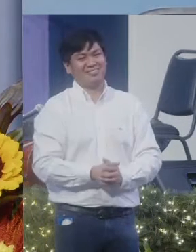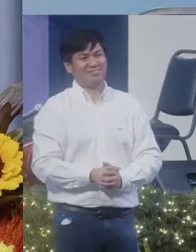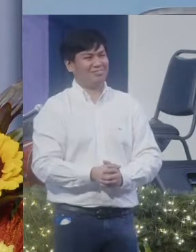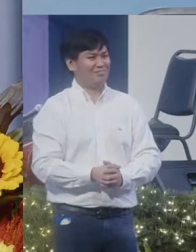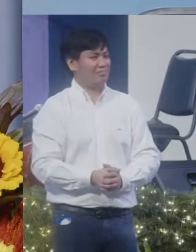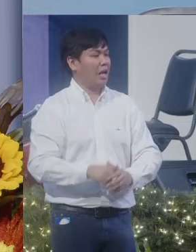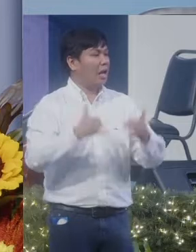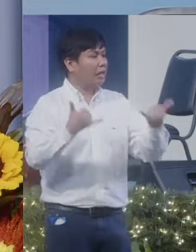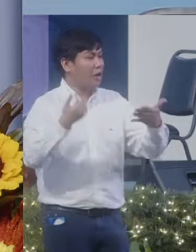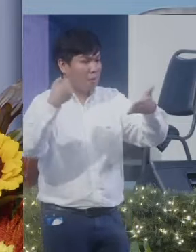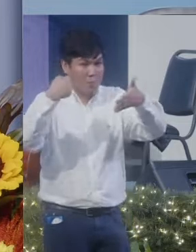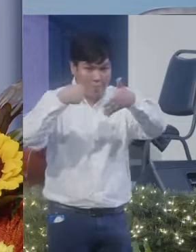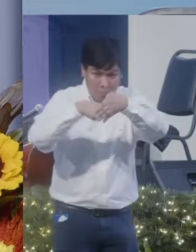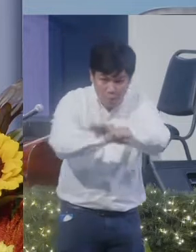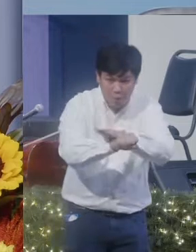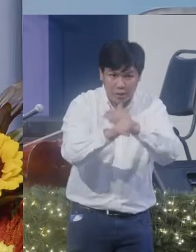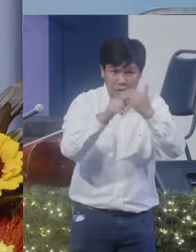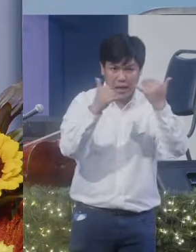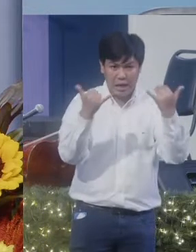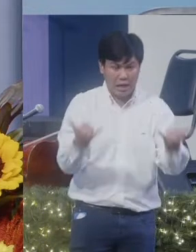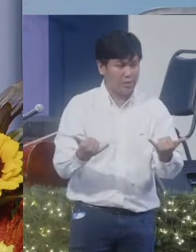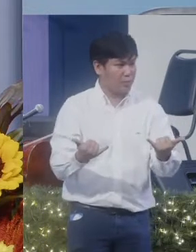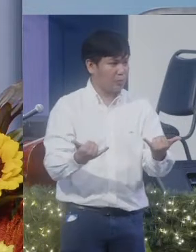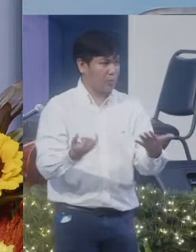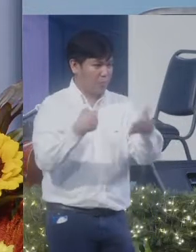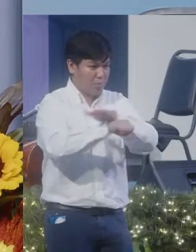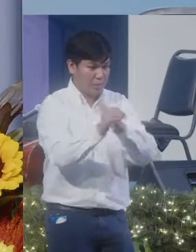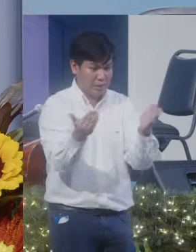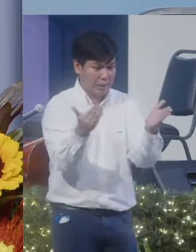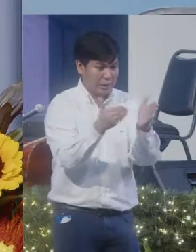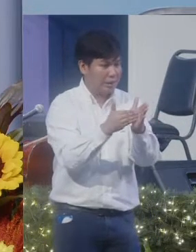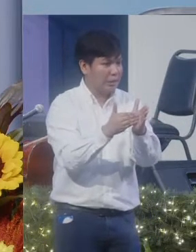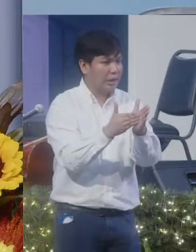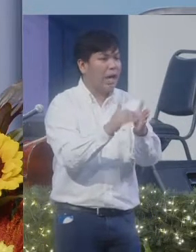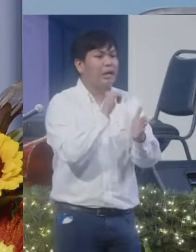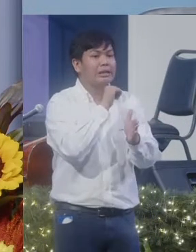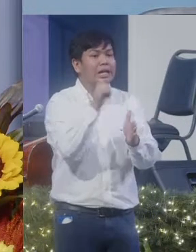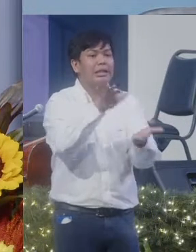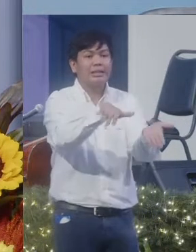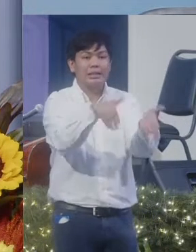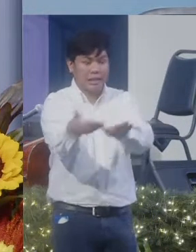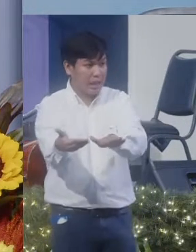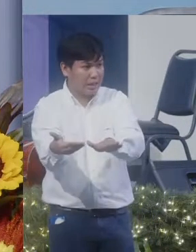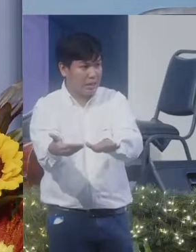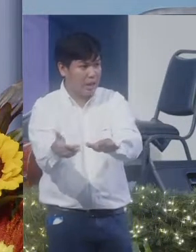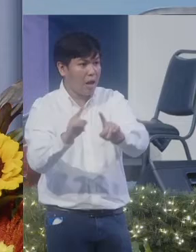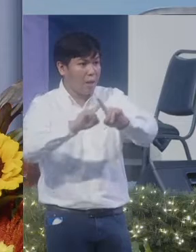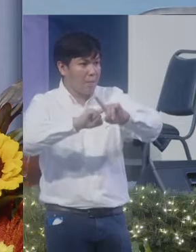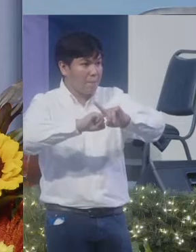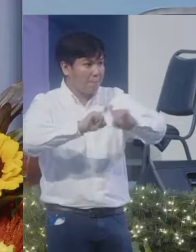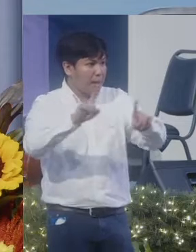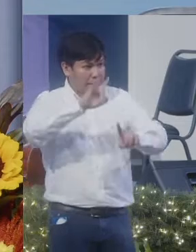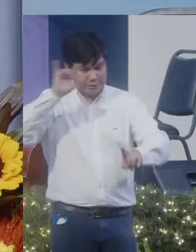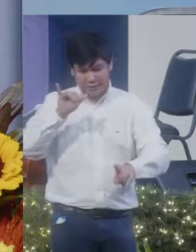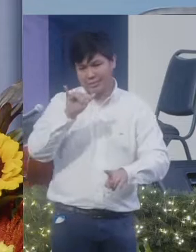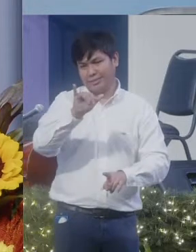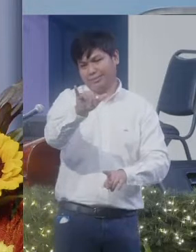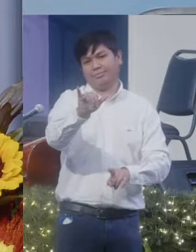again," paano? "Not of perishable seed, but of imperishable,